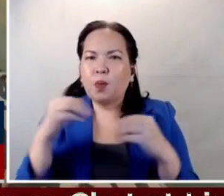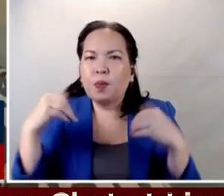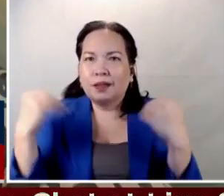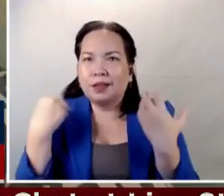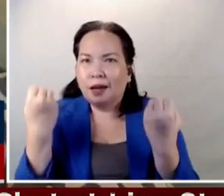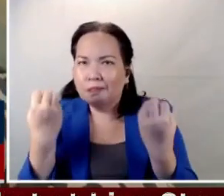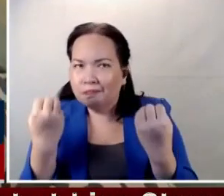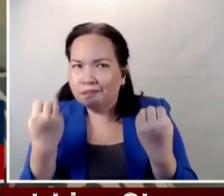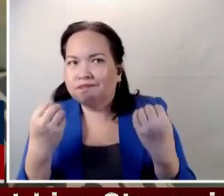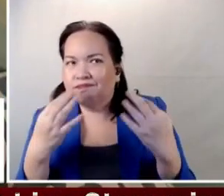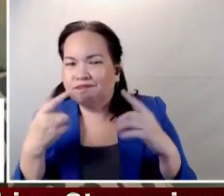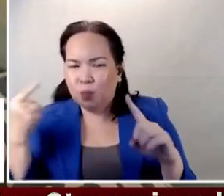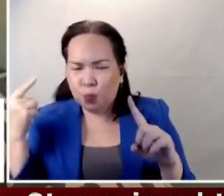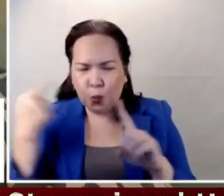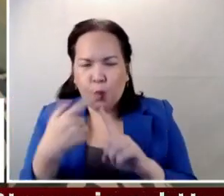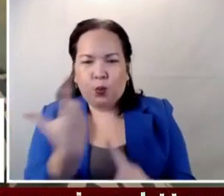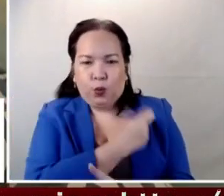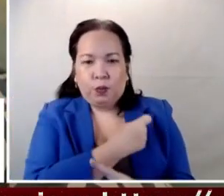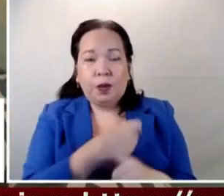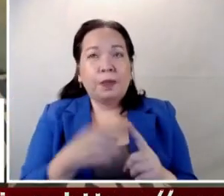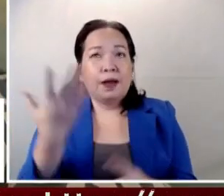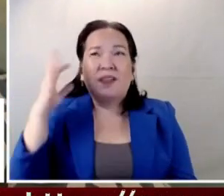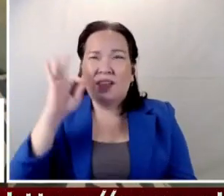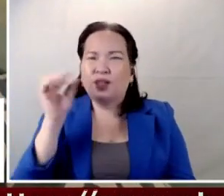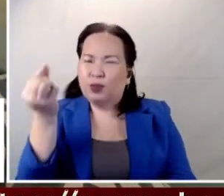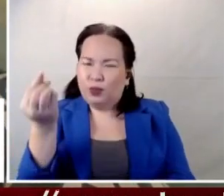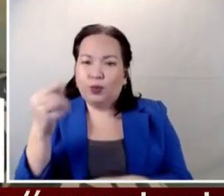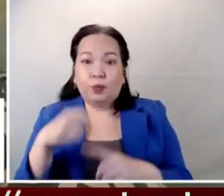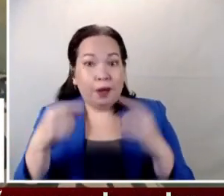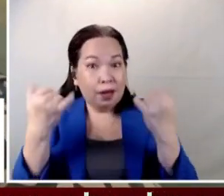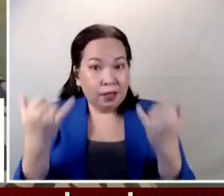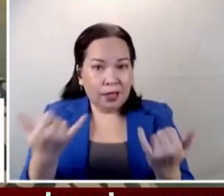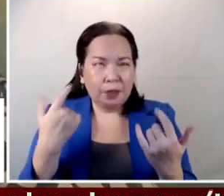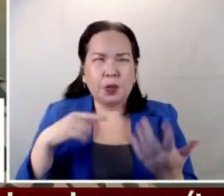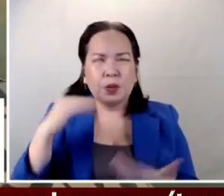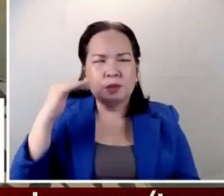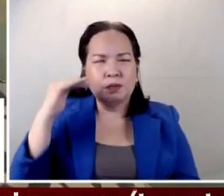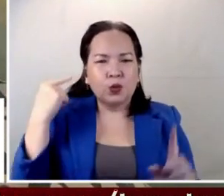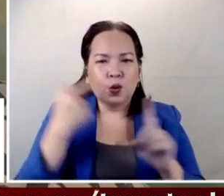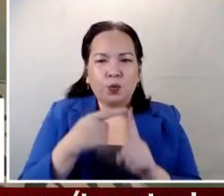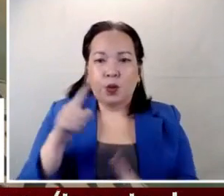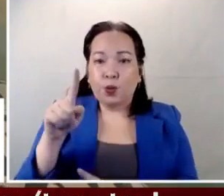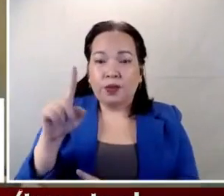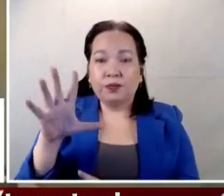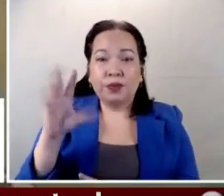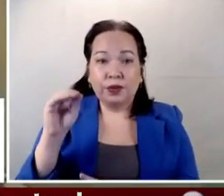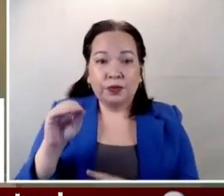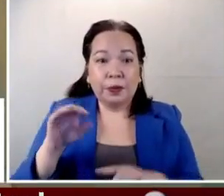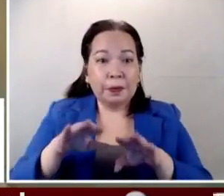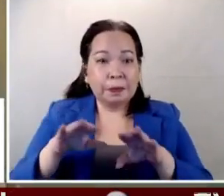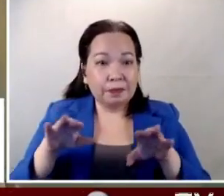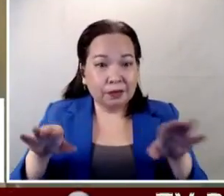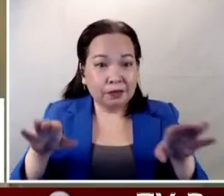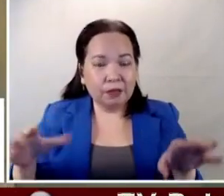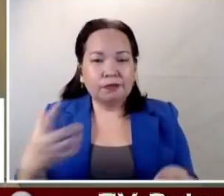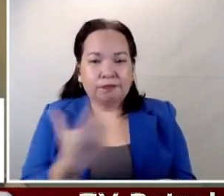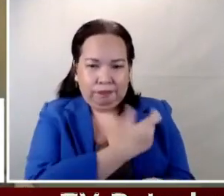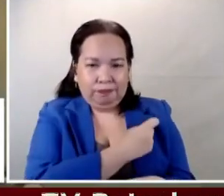naman. Pero ngayon, starting today, we are targeting minimum of 150 patients a day. As of now,